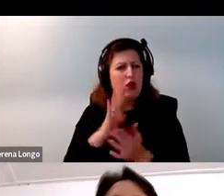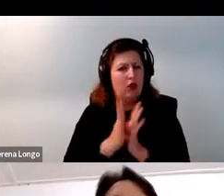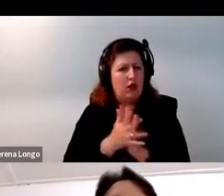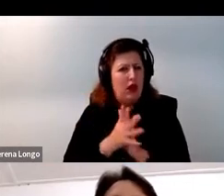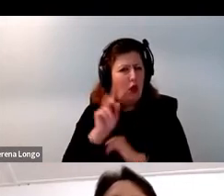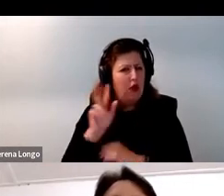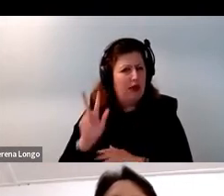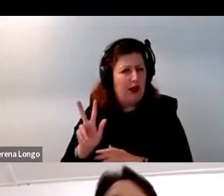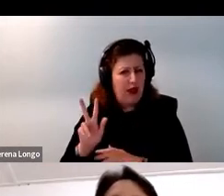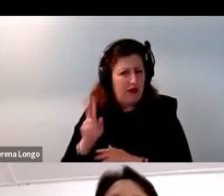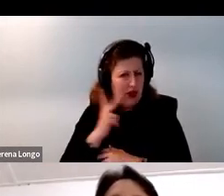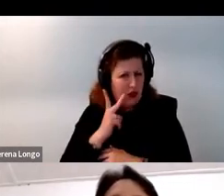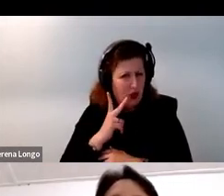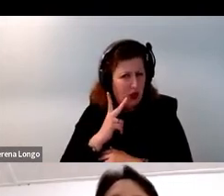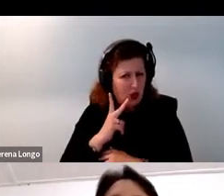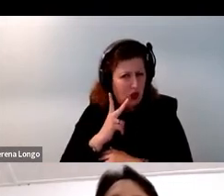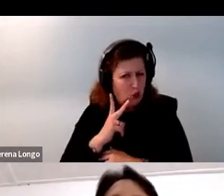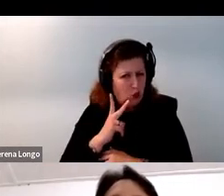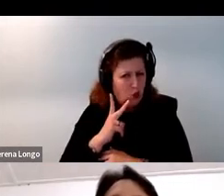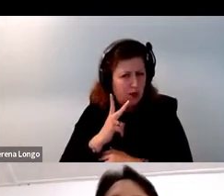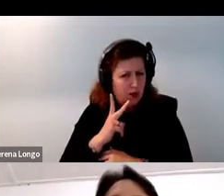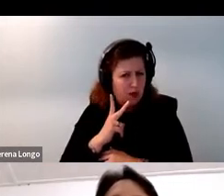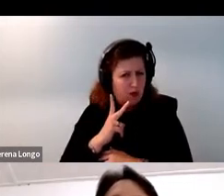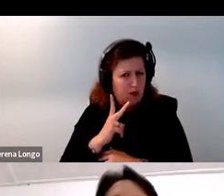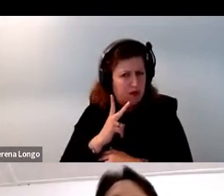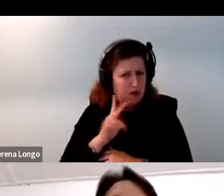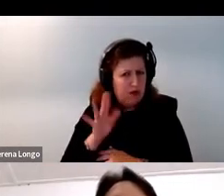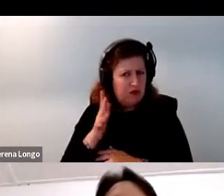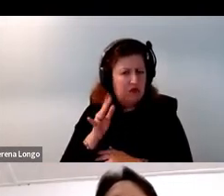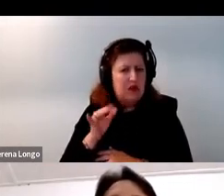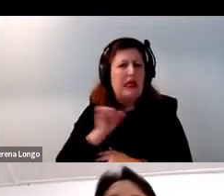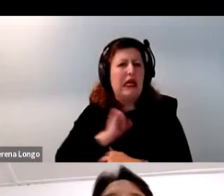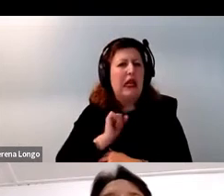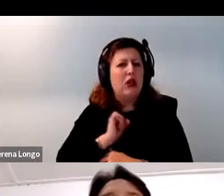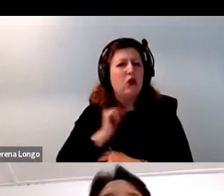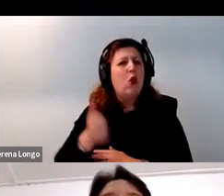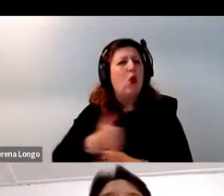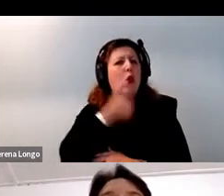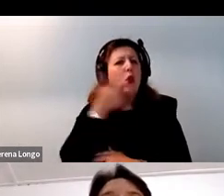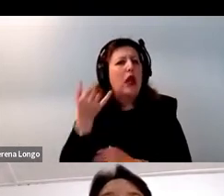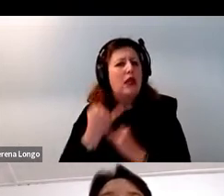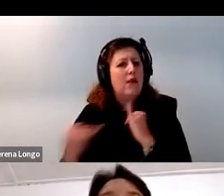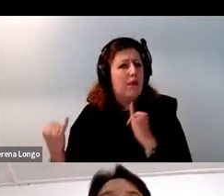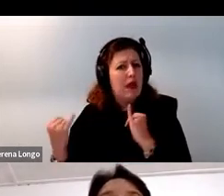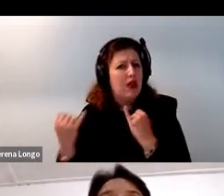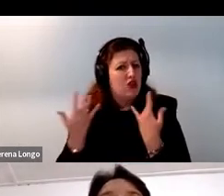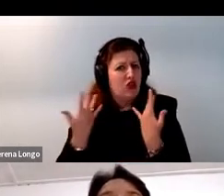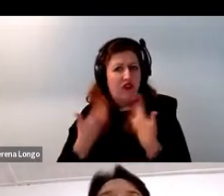Paola, in un anno e rotti, in un anno e mezzo, secondo me abbiamo finito.